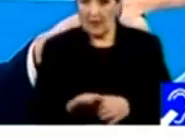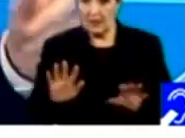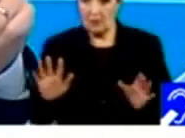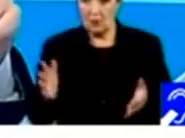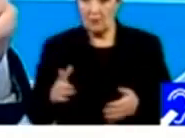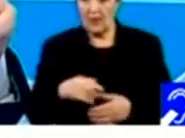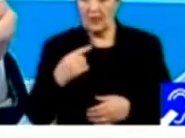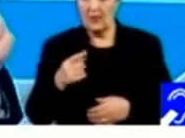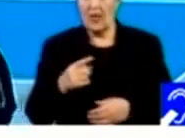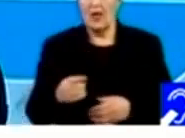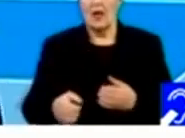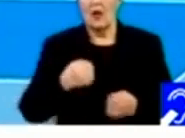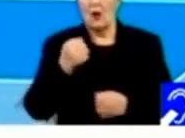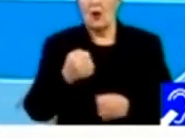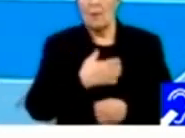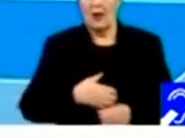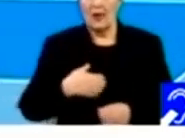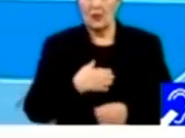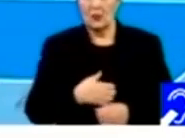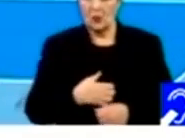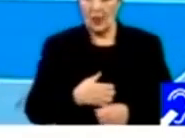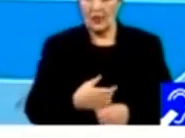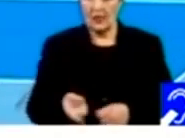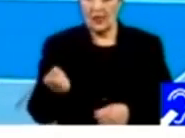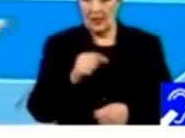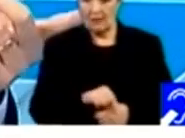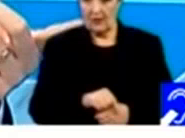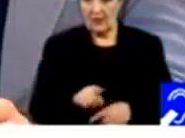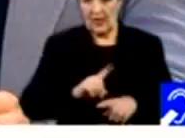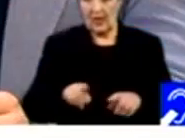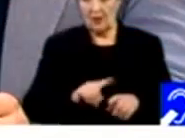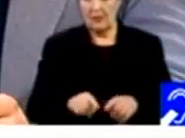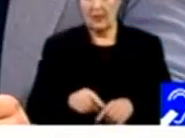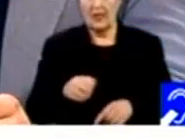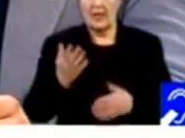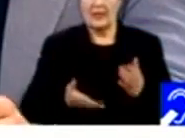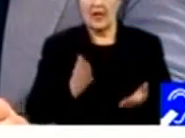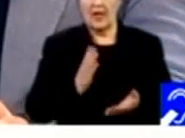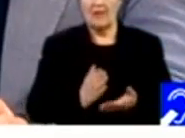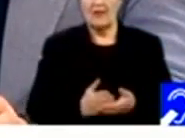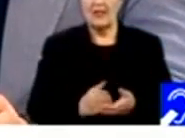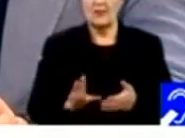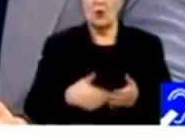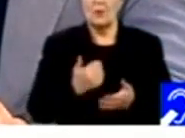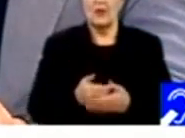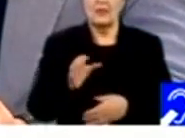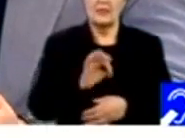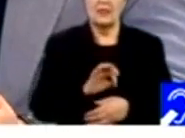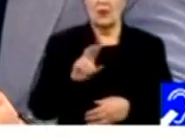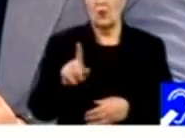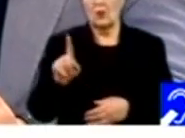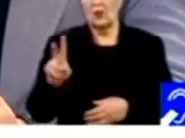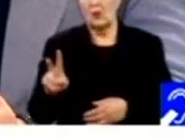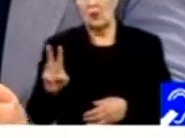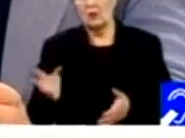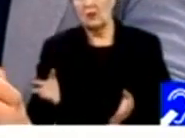o persoană ajunge în fruntea primăriei, așteaptă câteva acțiuni rapide. De asta vă întrebam dacă aveți o prioritate 0, 1, 2 sau 3. Păi